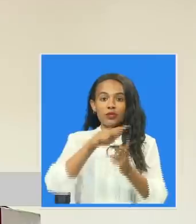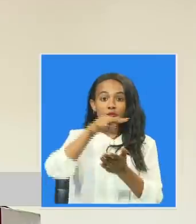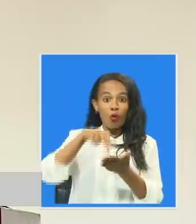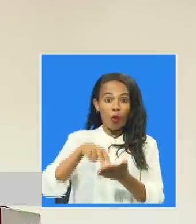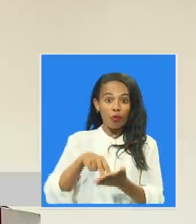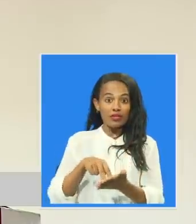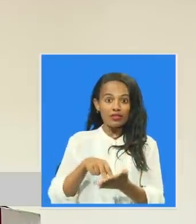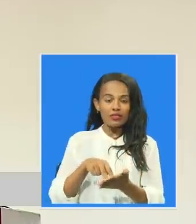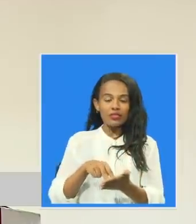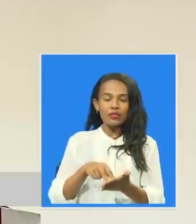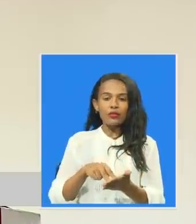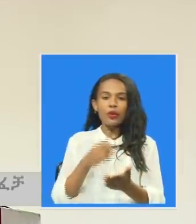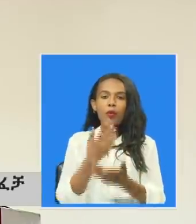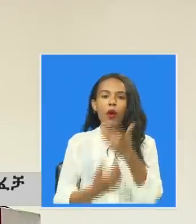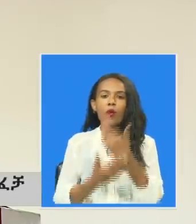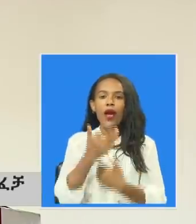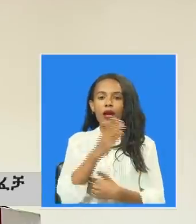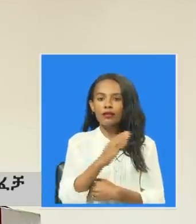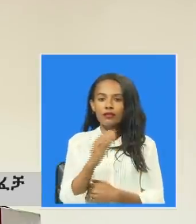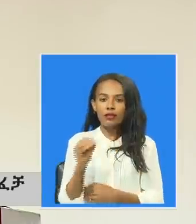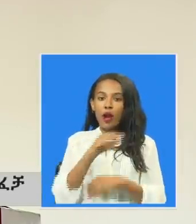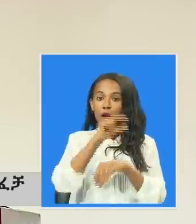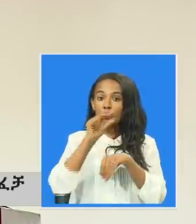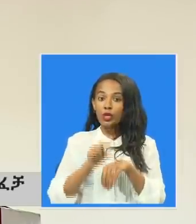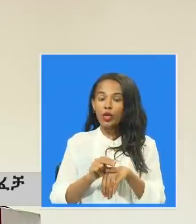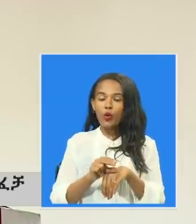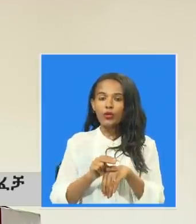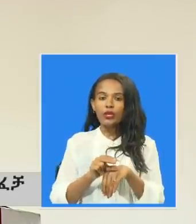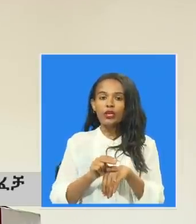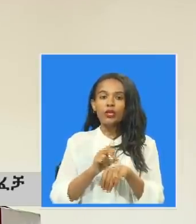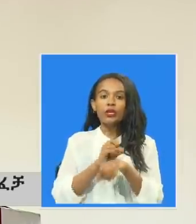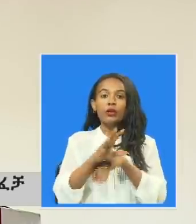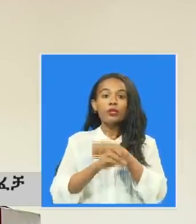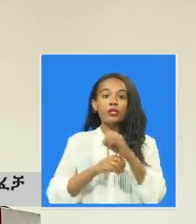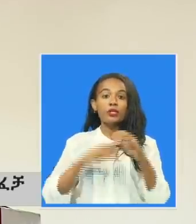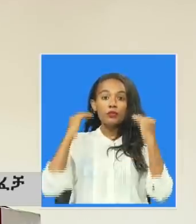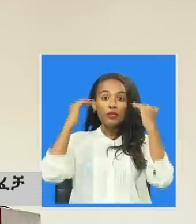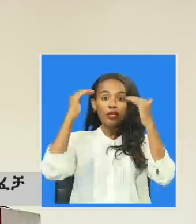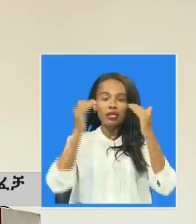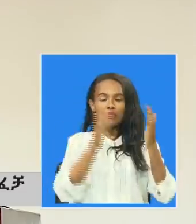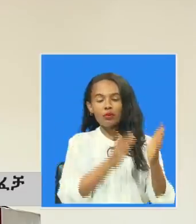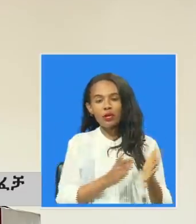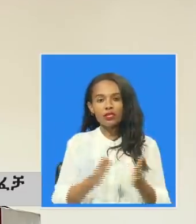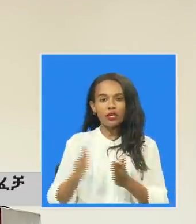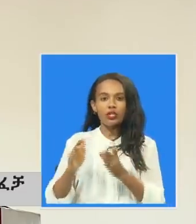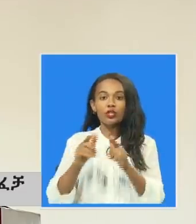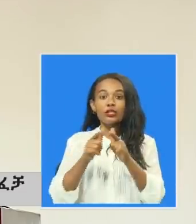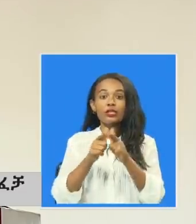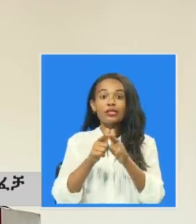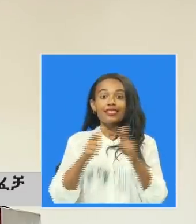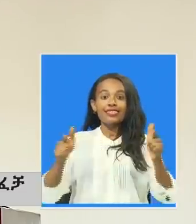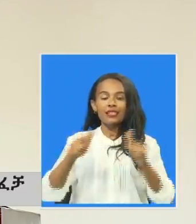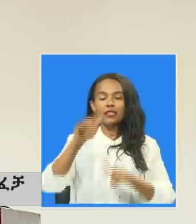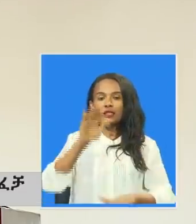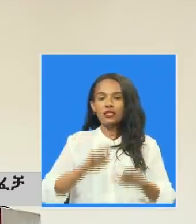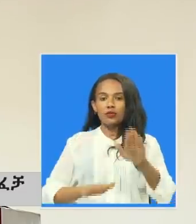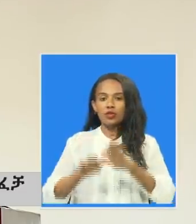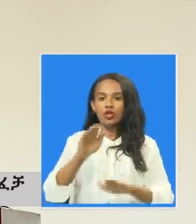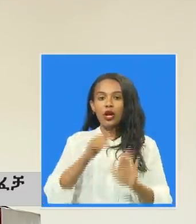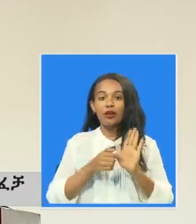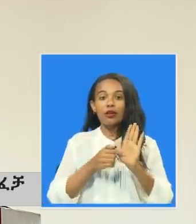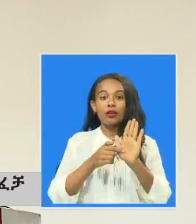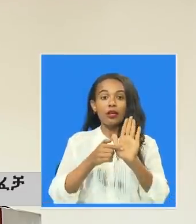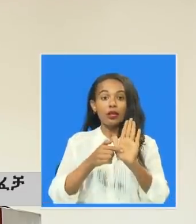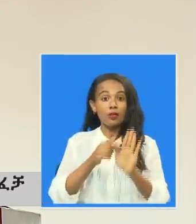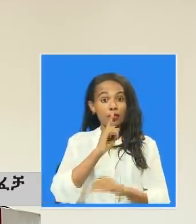ተቋማትን በማወያየትና ብሔራዊ የምክክር መድረክ በማዘጋጀት ትልቅ እርምጃ